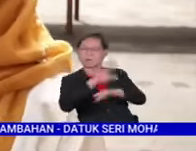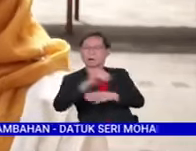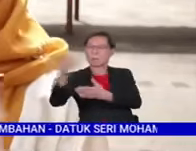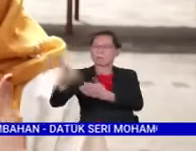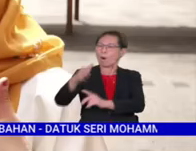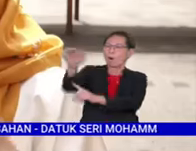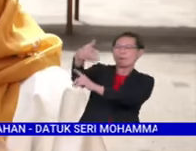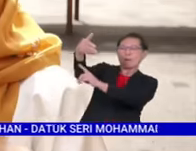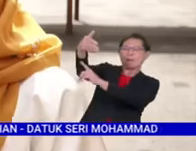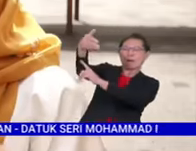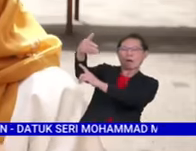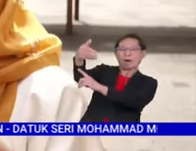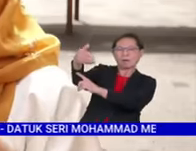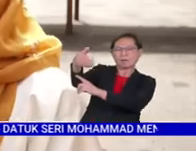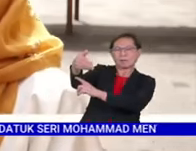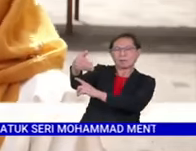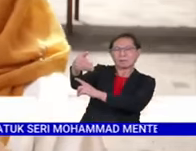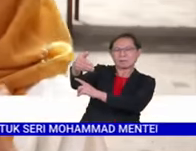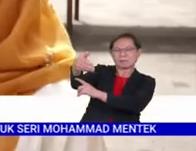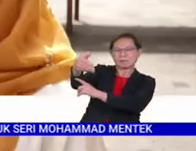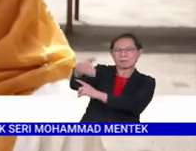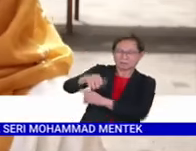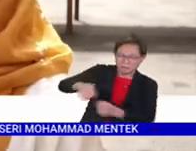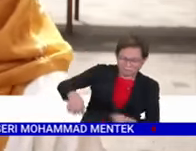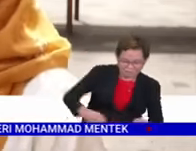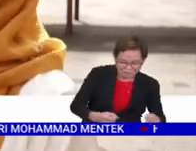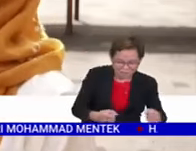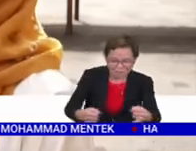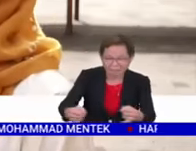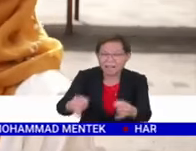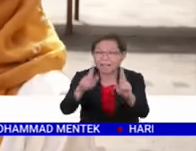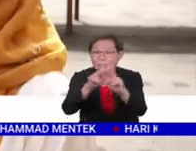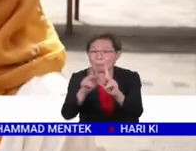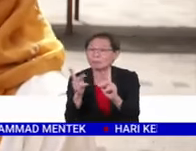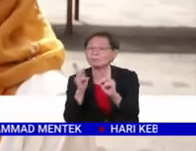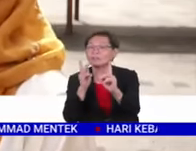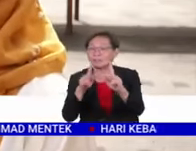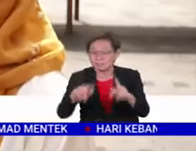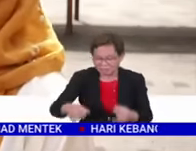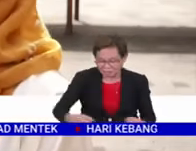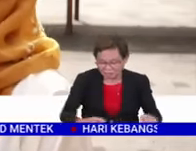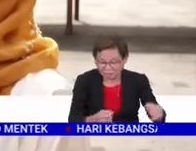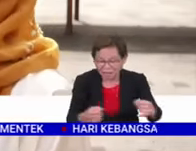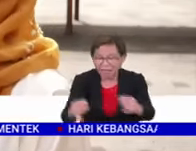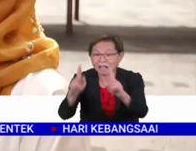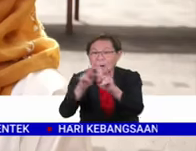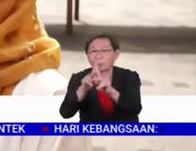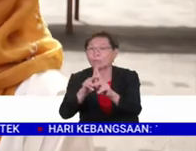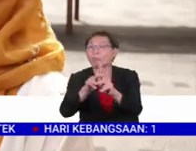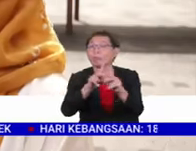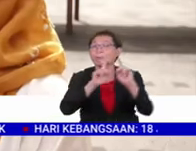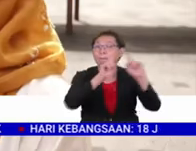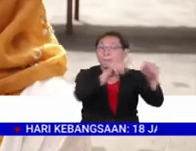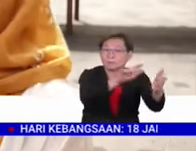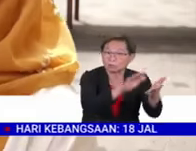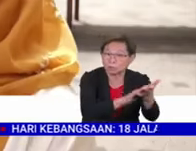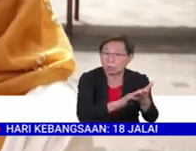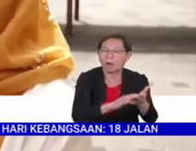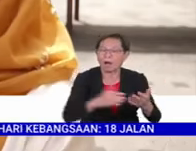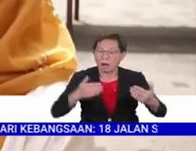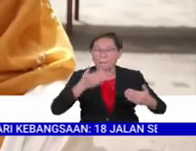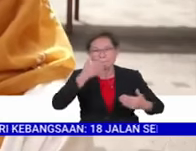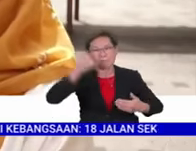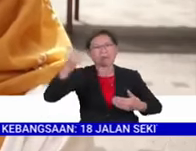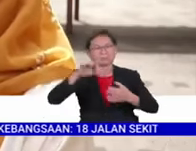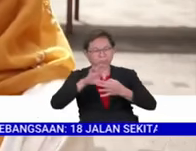kita melalui jalan-jalan kampung ke sekolah tu. Yang paling best tu kita adakan kolaborasi